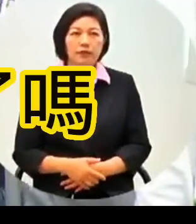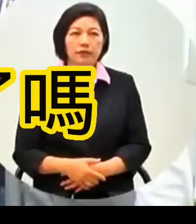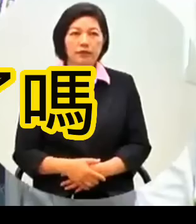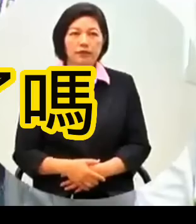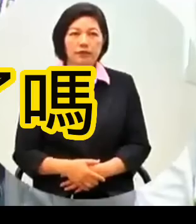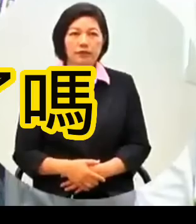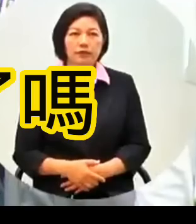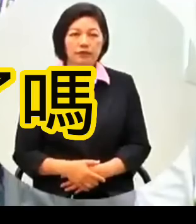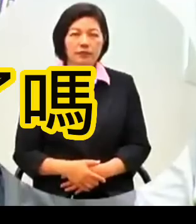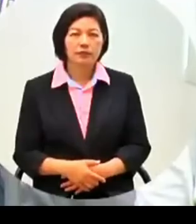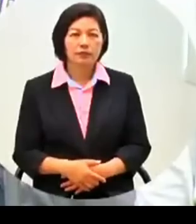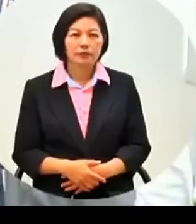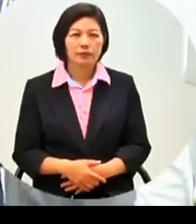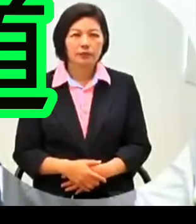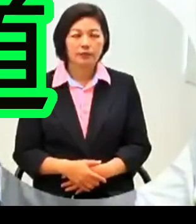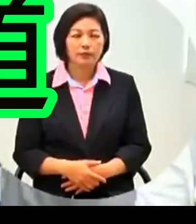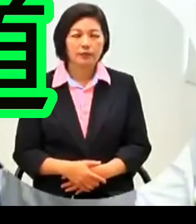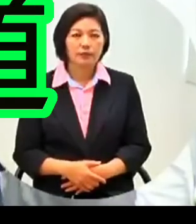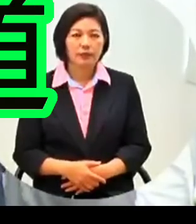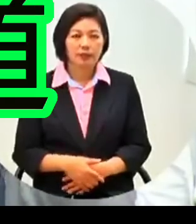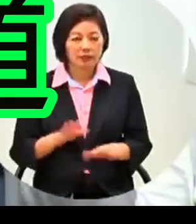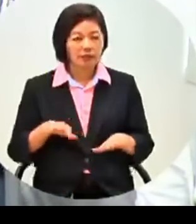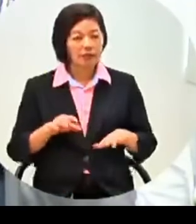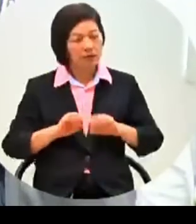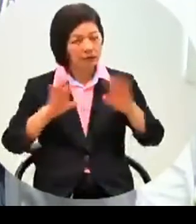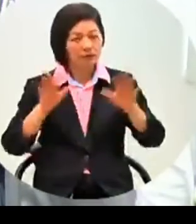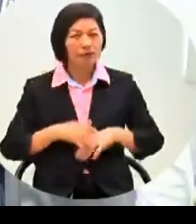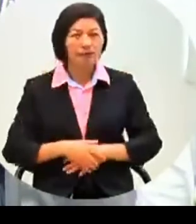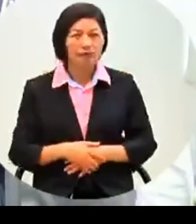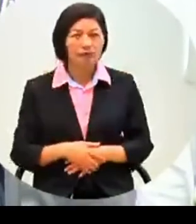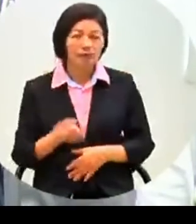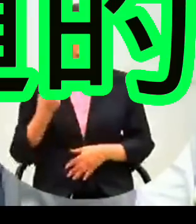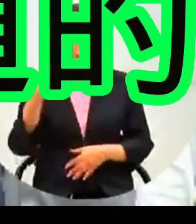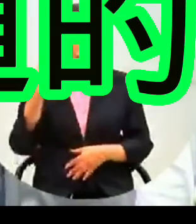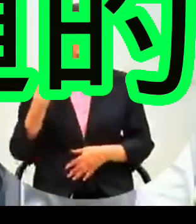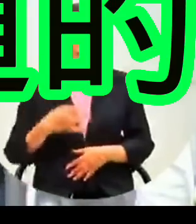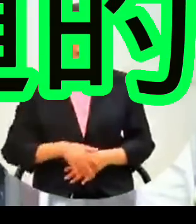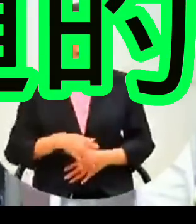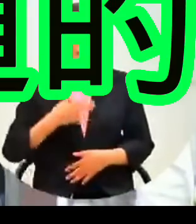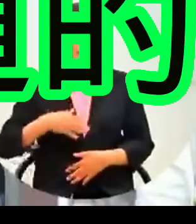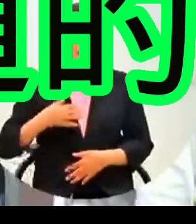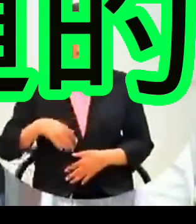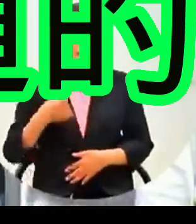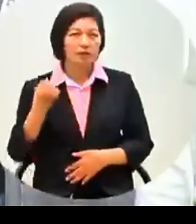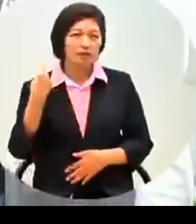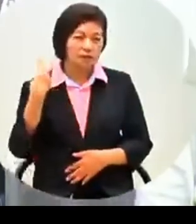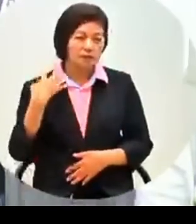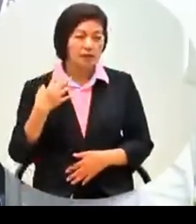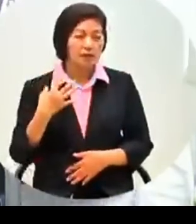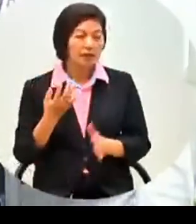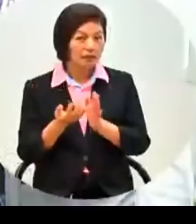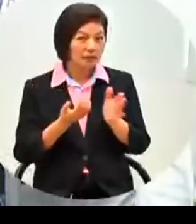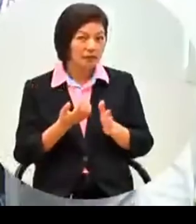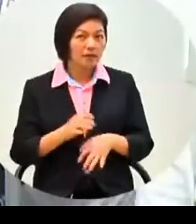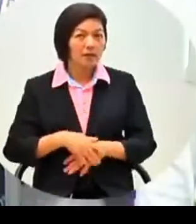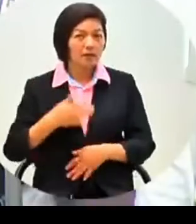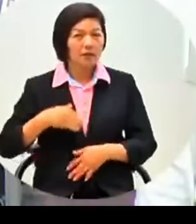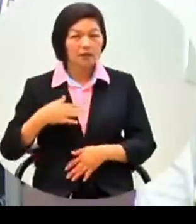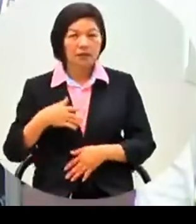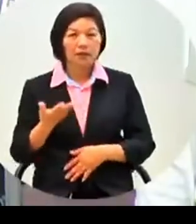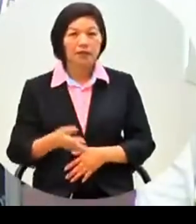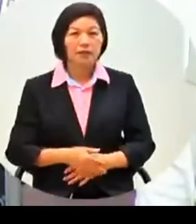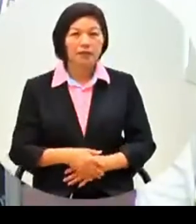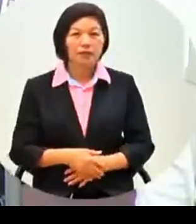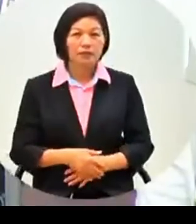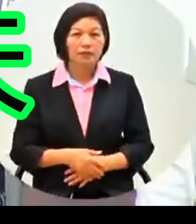天前？你现在可以公布了嘛？ 那个。 你几天前知道？你说你知道啊？你几天前知道的？ 我法说